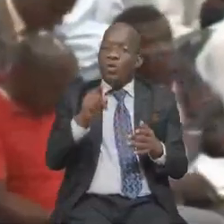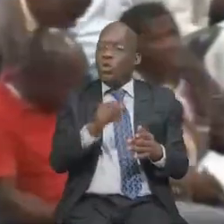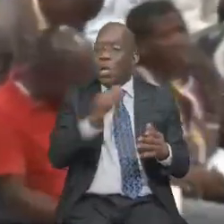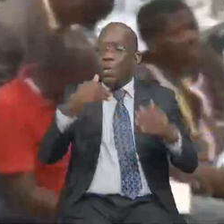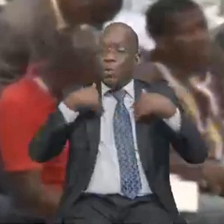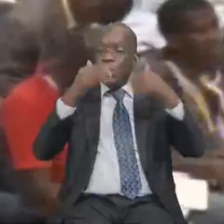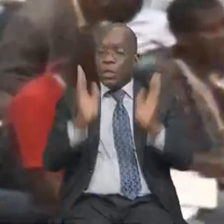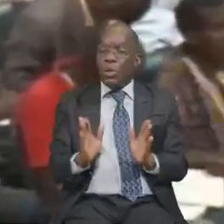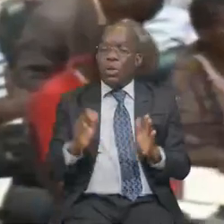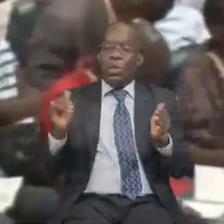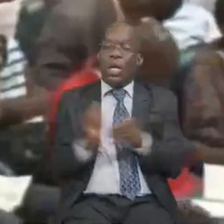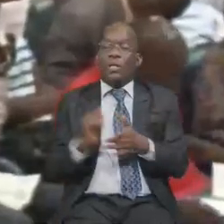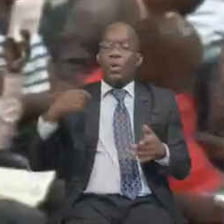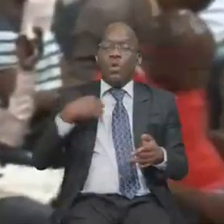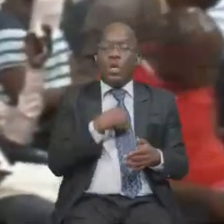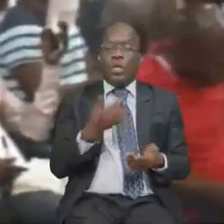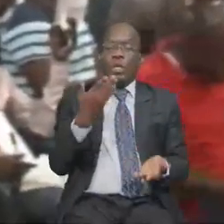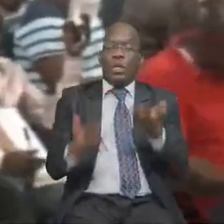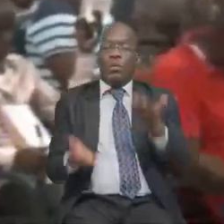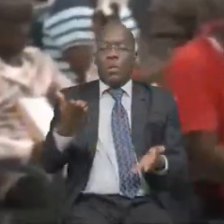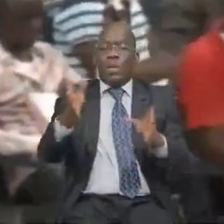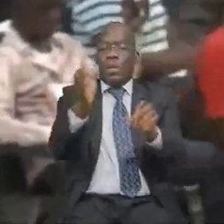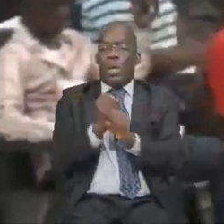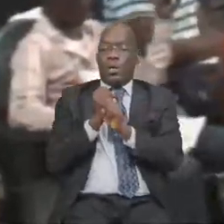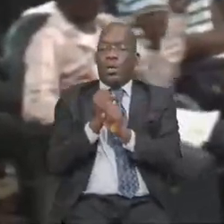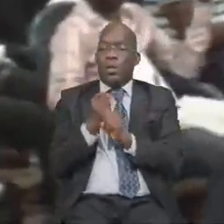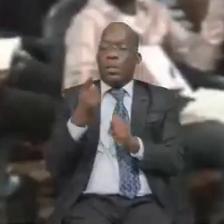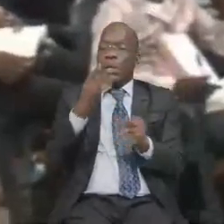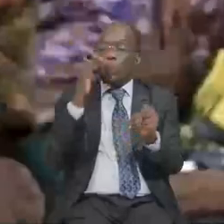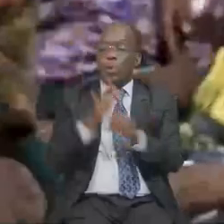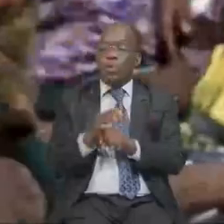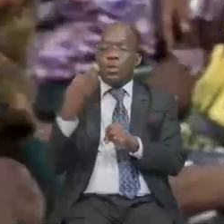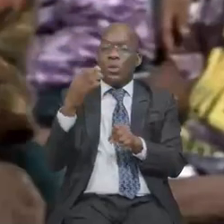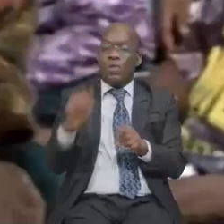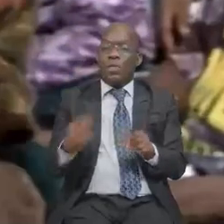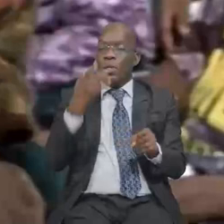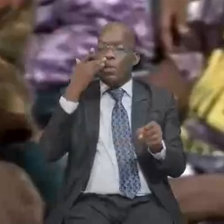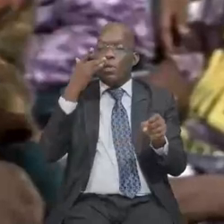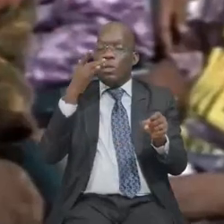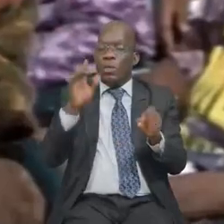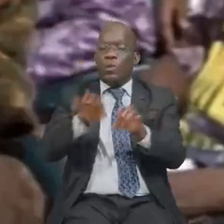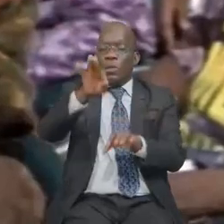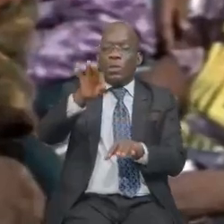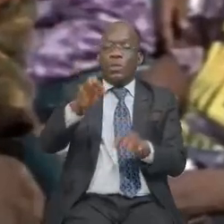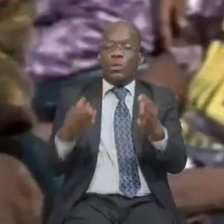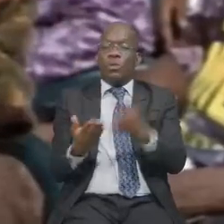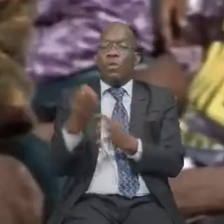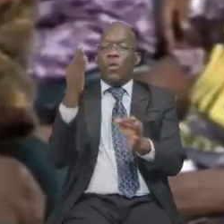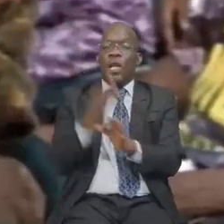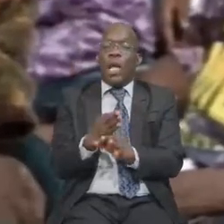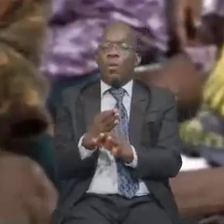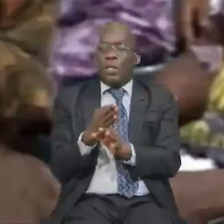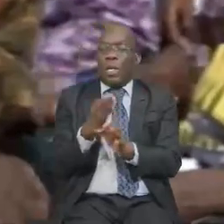que nous ressuscions par la foi l'esprit qui avait été promis. Seigneur, je